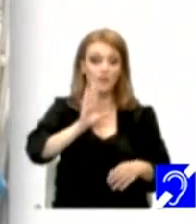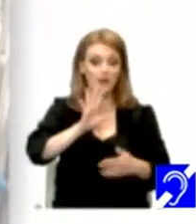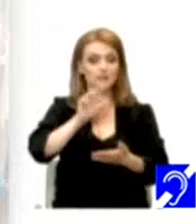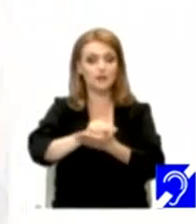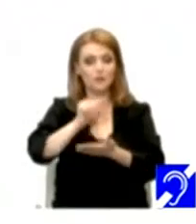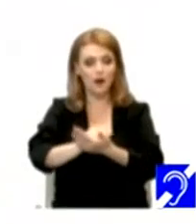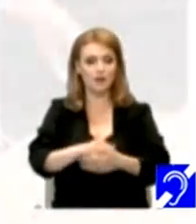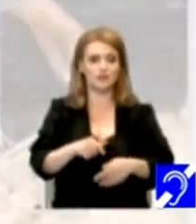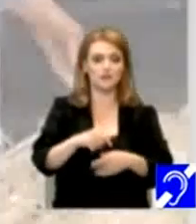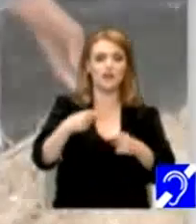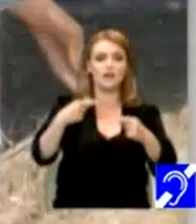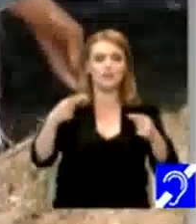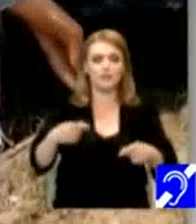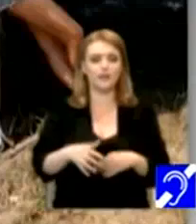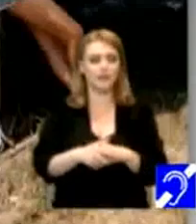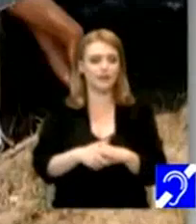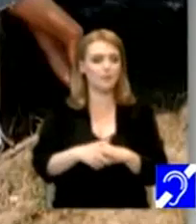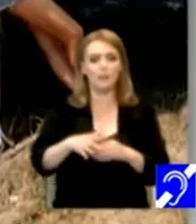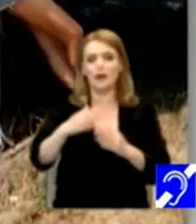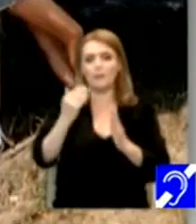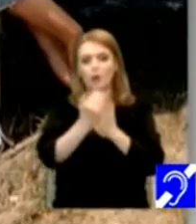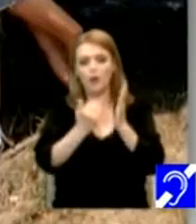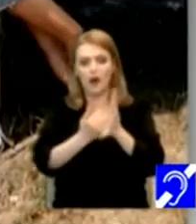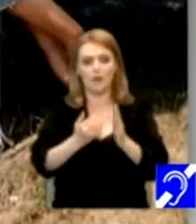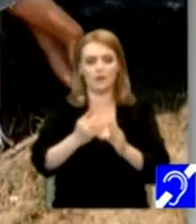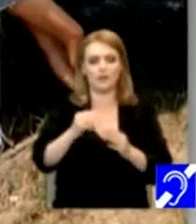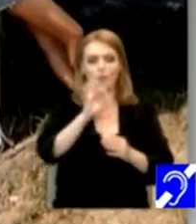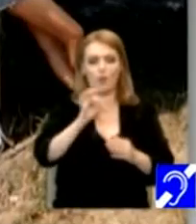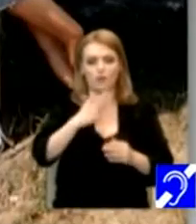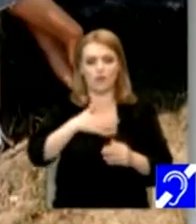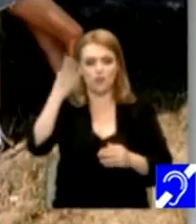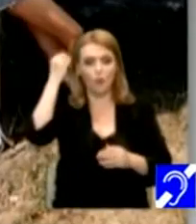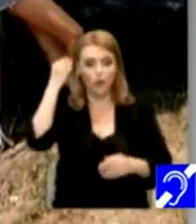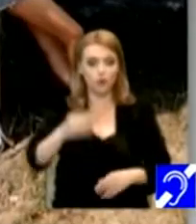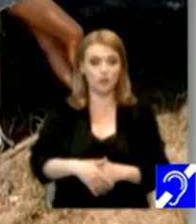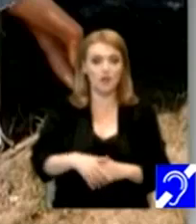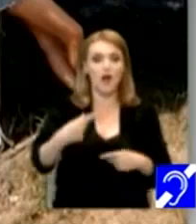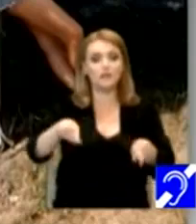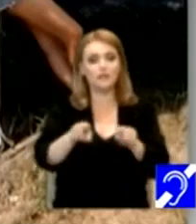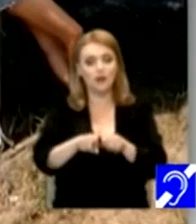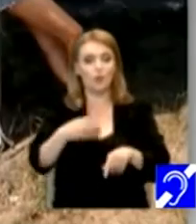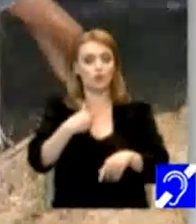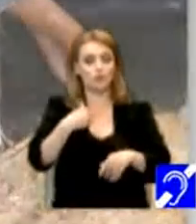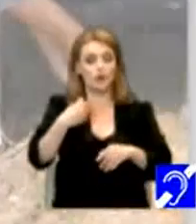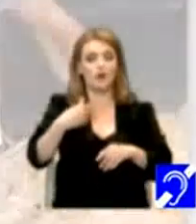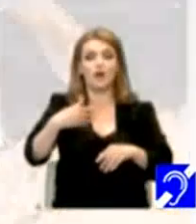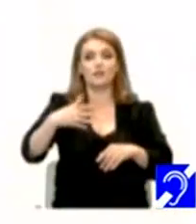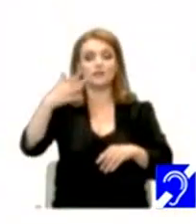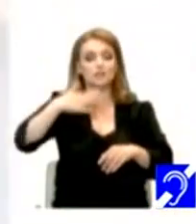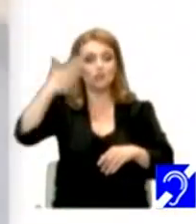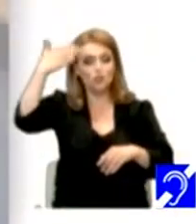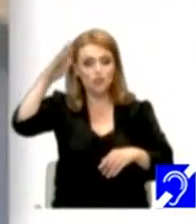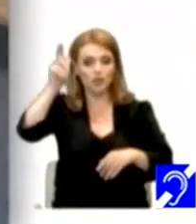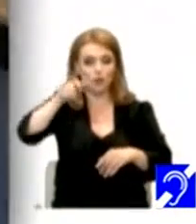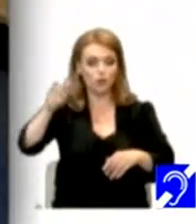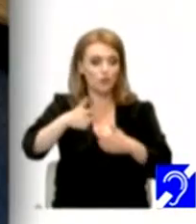ilustrații digitale inspirate din folclorul românesc. Astfel, Basarabeanca își propune să-i familiarizeze și pe străini cu tradițiile